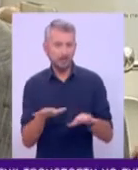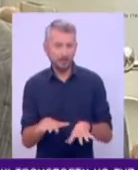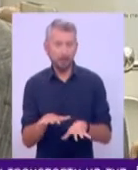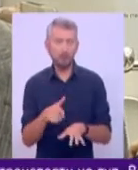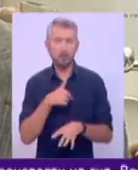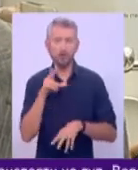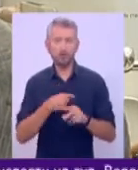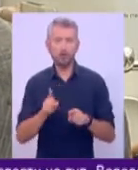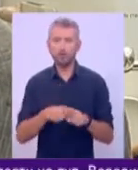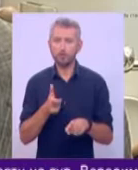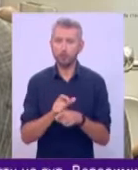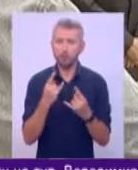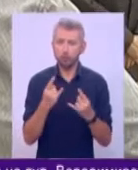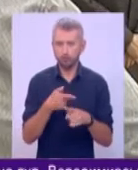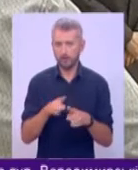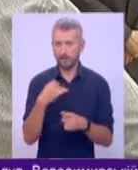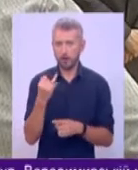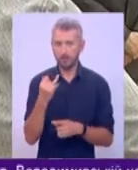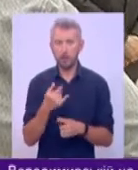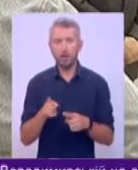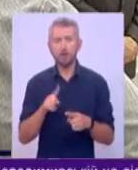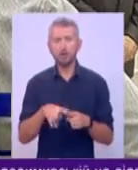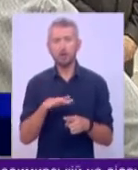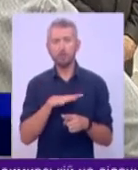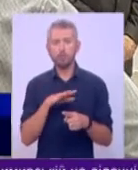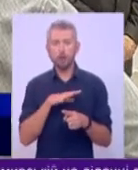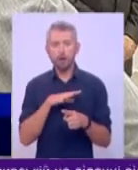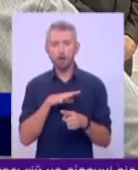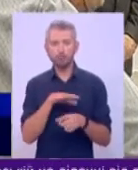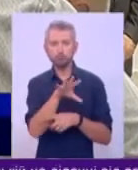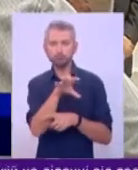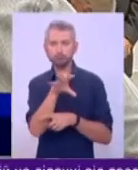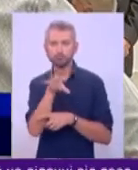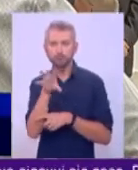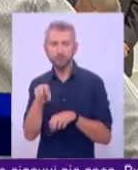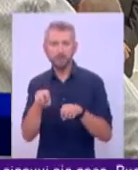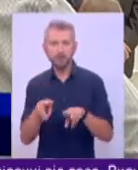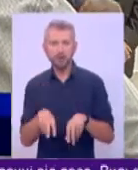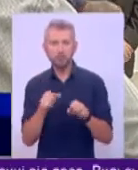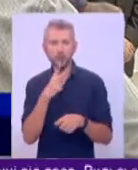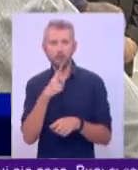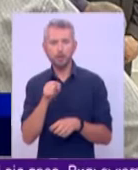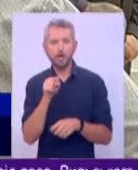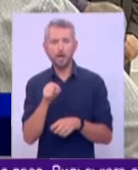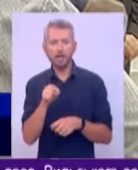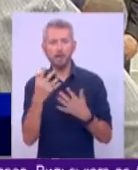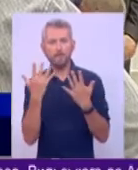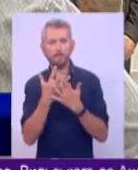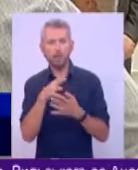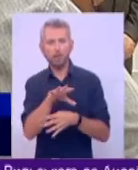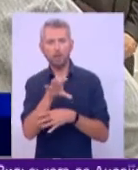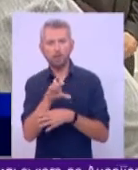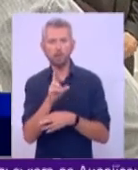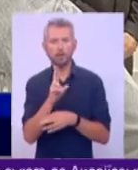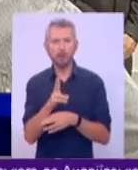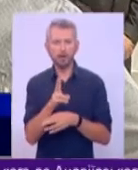дуже круто, це цікаво. Це була професійна зйомка декількома камерами. І можна дивитися ці відео і знімки як в